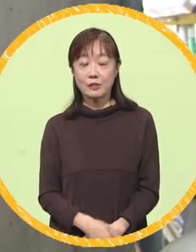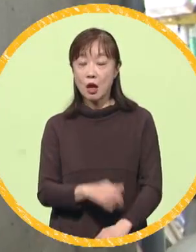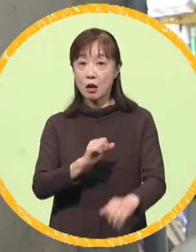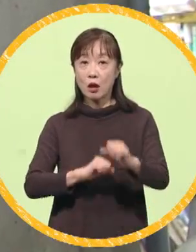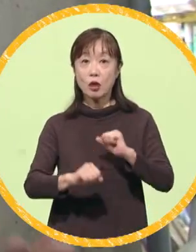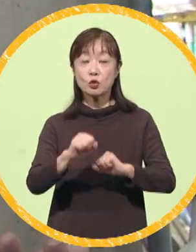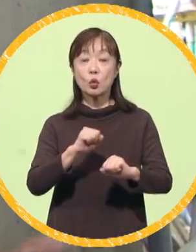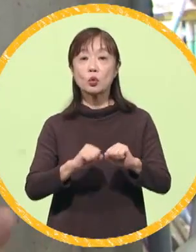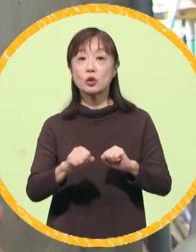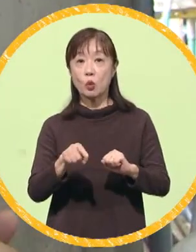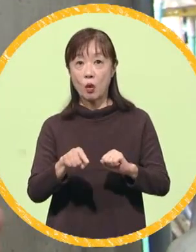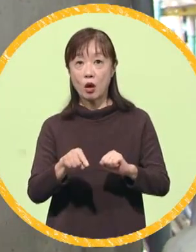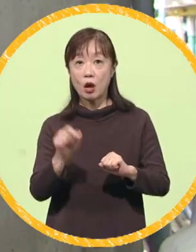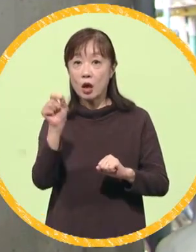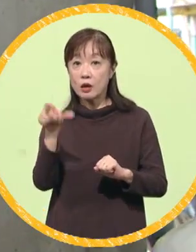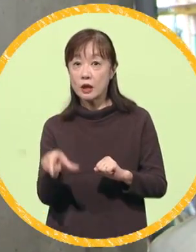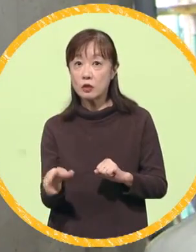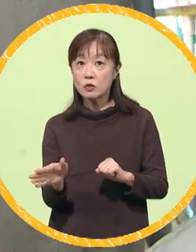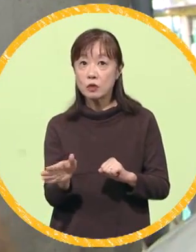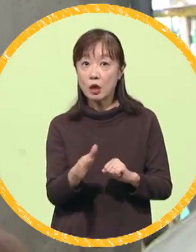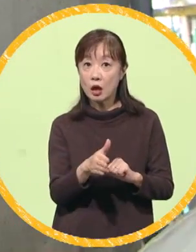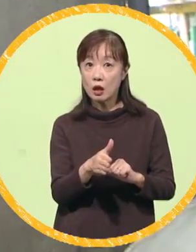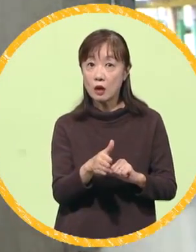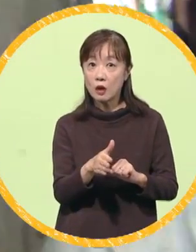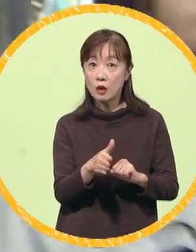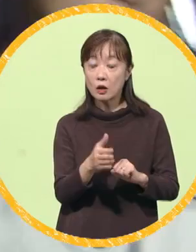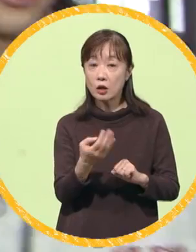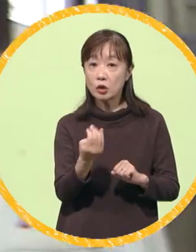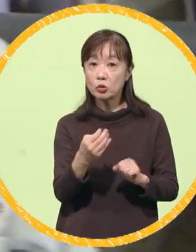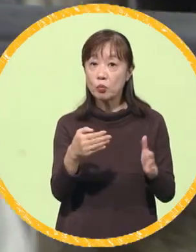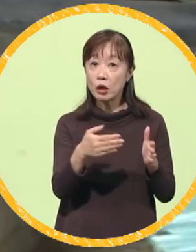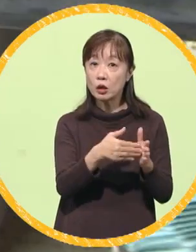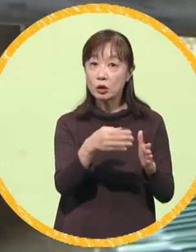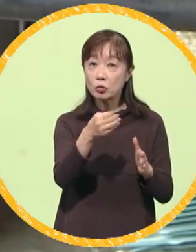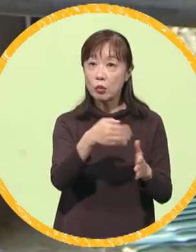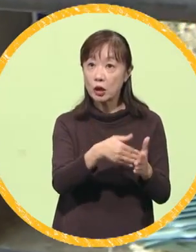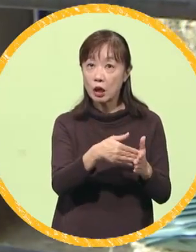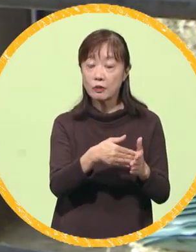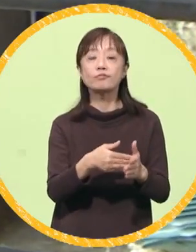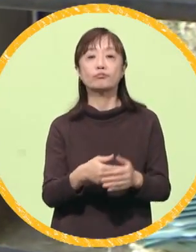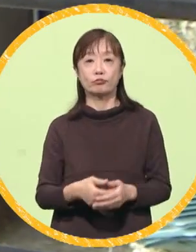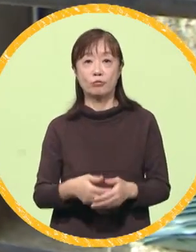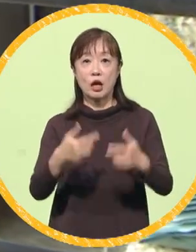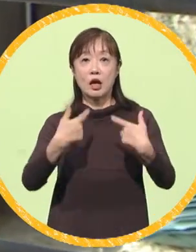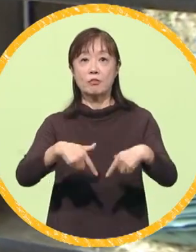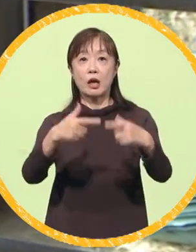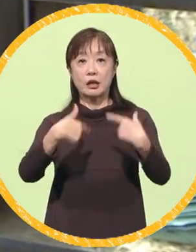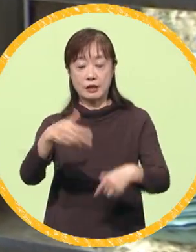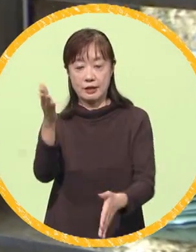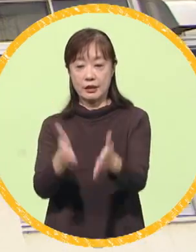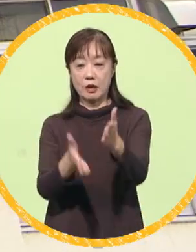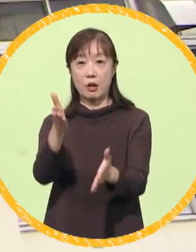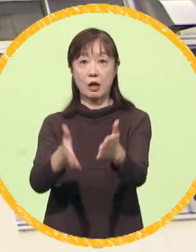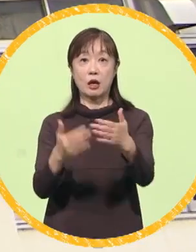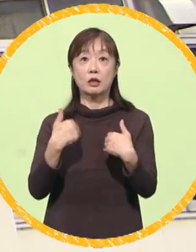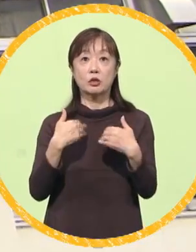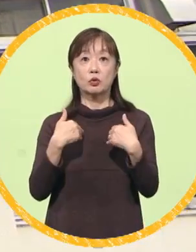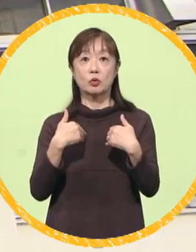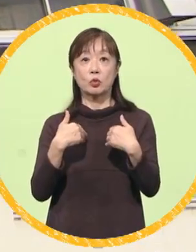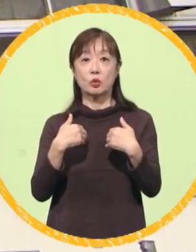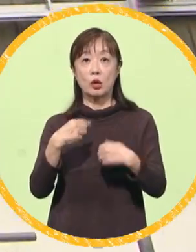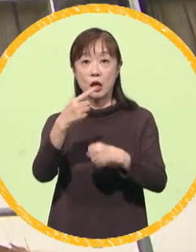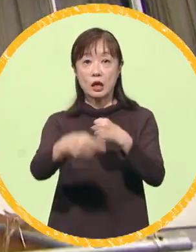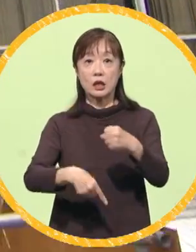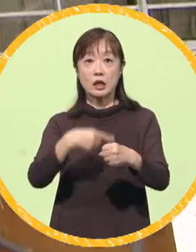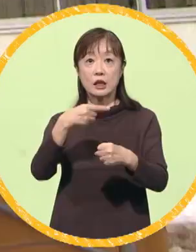としては月曜日からいつまでやってるんですか？ 牛は基本的に毎日世話しなきゃいけないので365